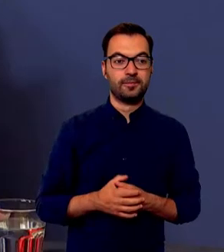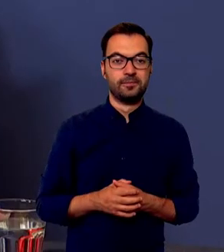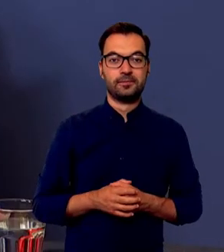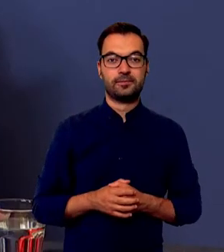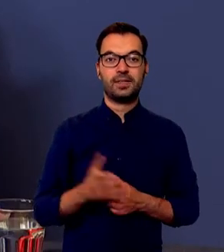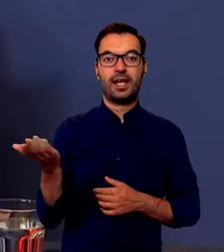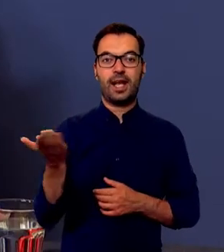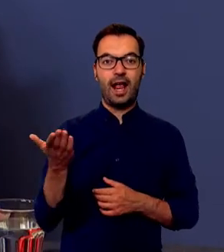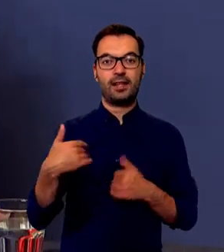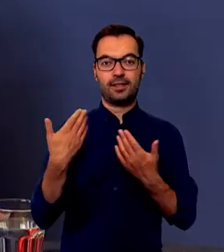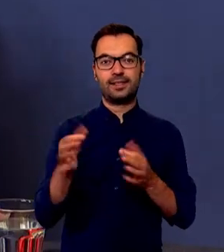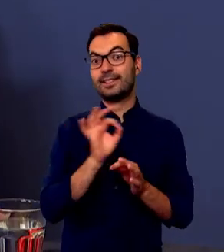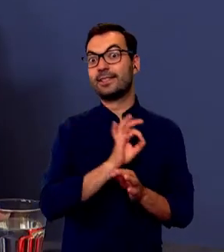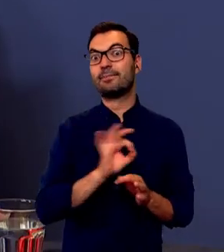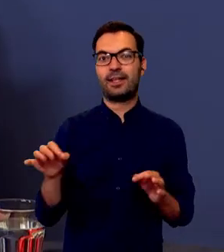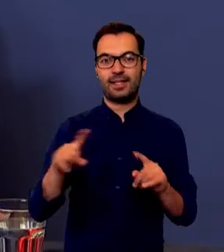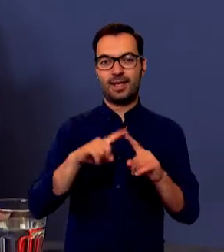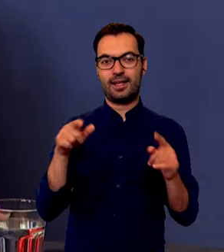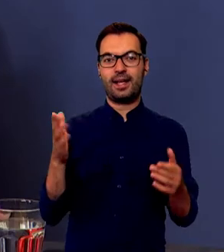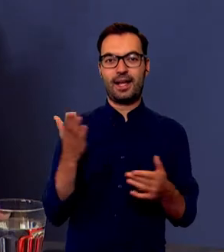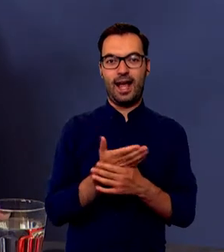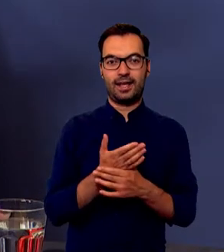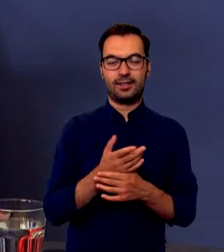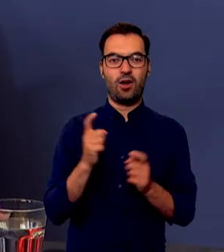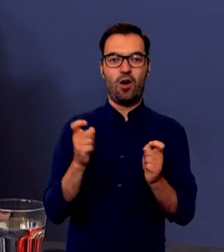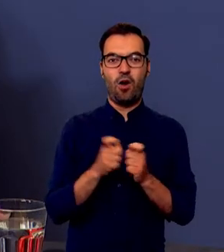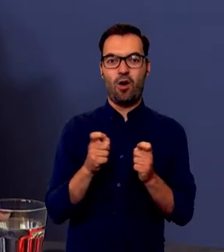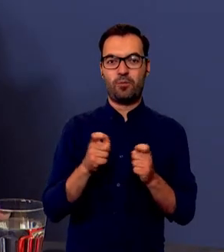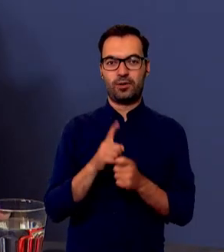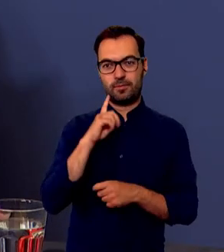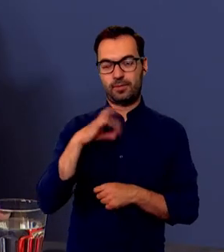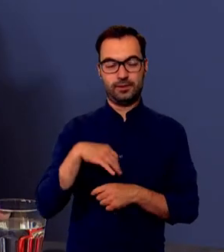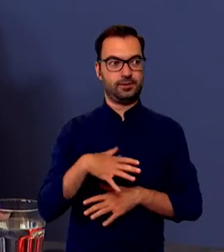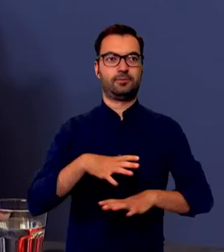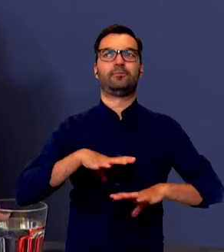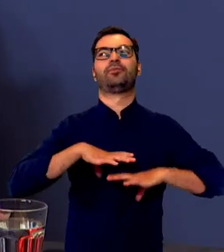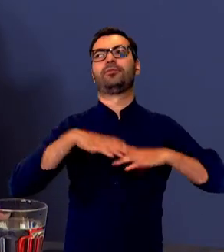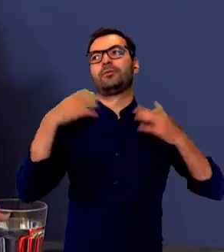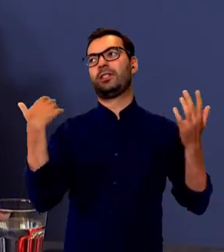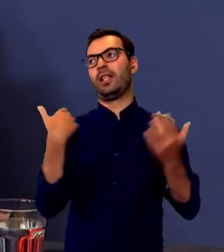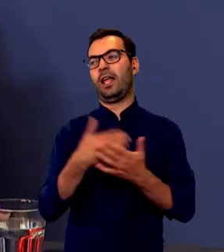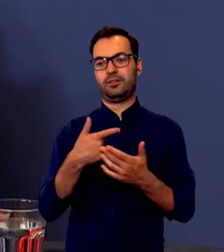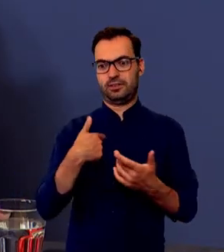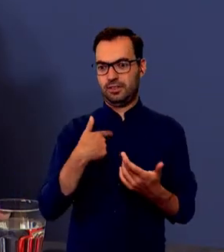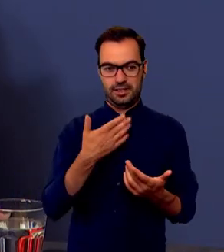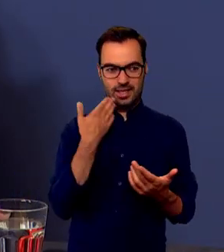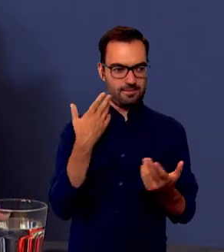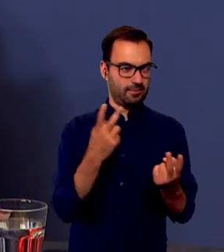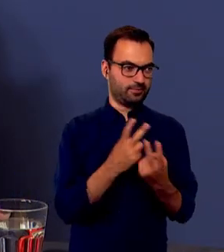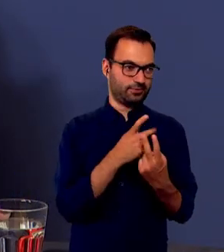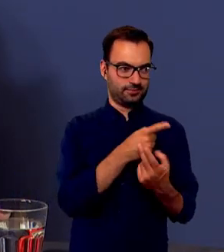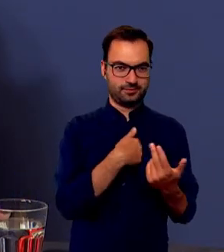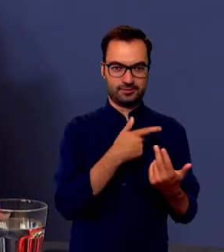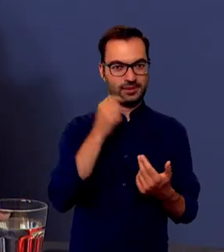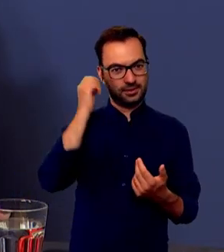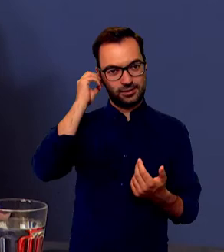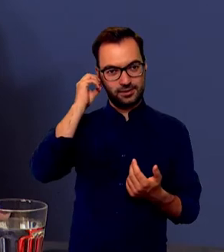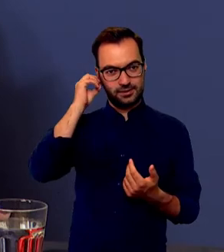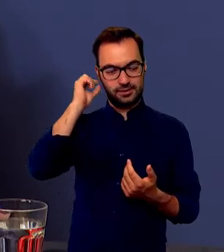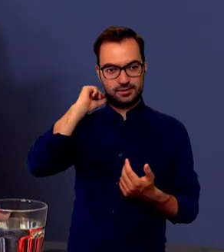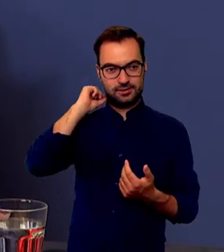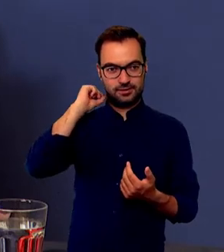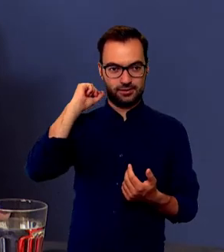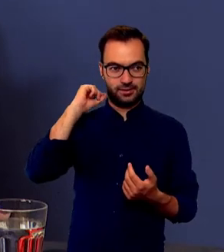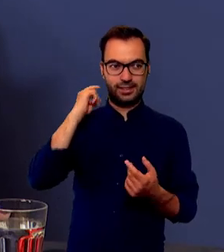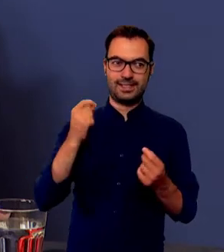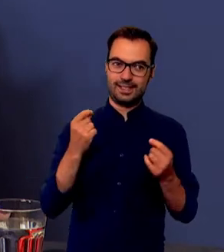i kelner podaje specjalną kartę i jakiś obok siedzący pan jest oburzony, dlaczego on nie dostał tej samej karty. No bardzo proszę,